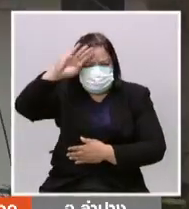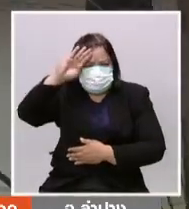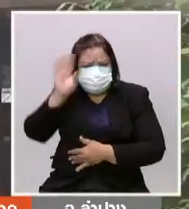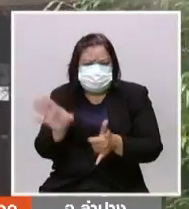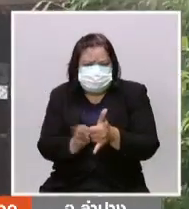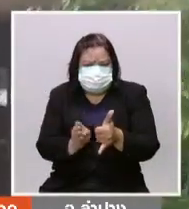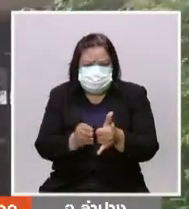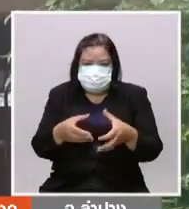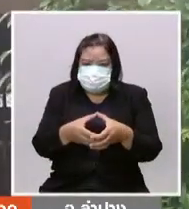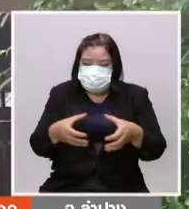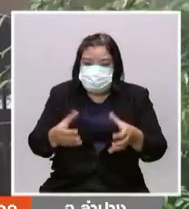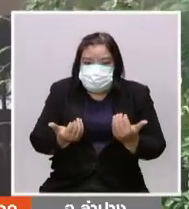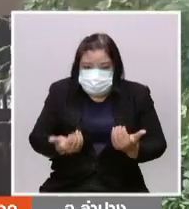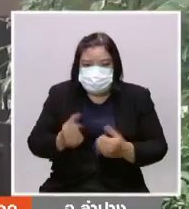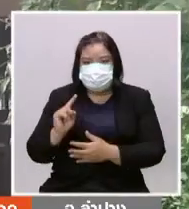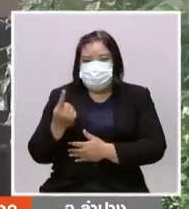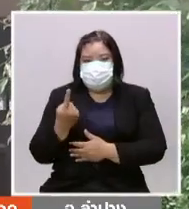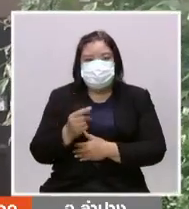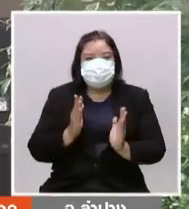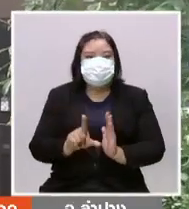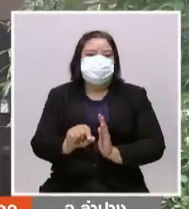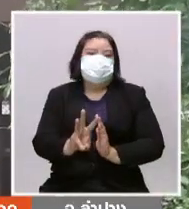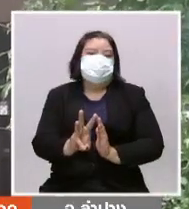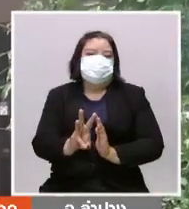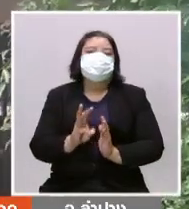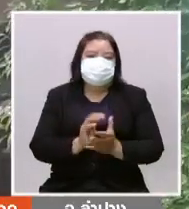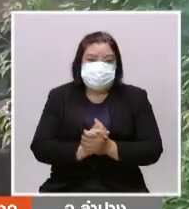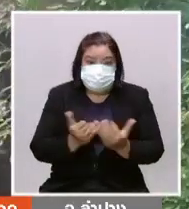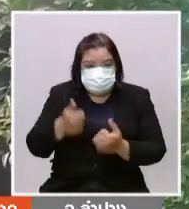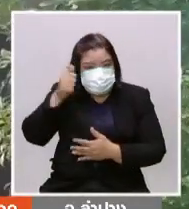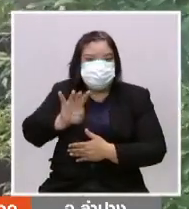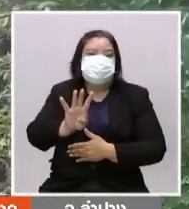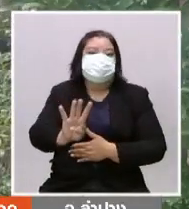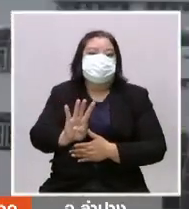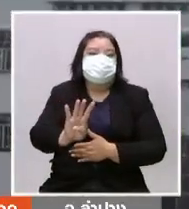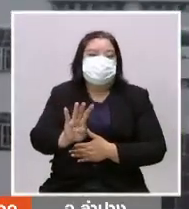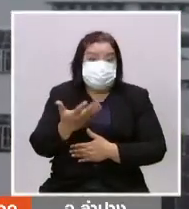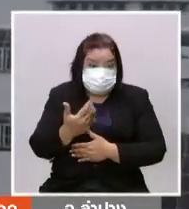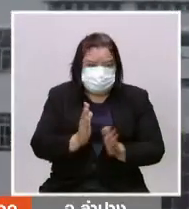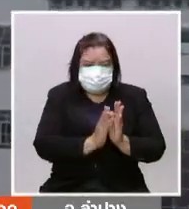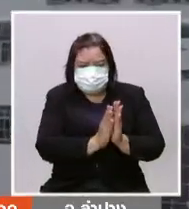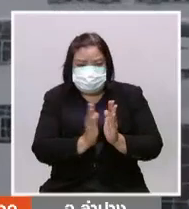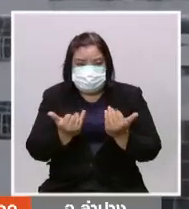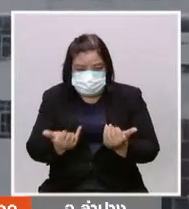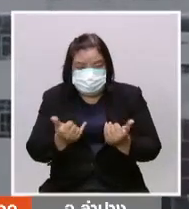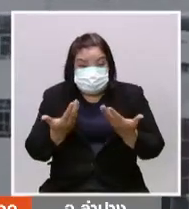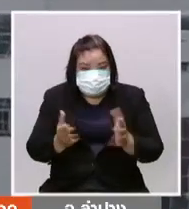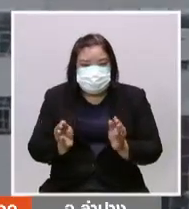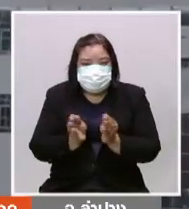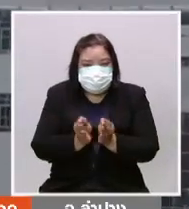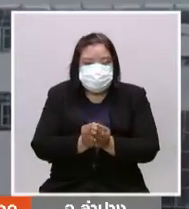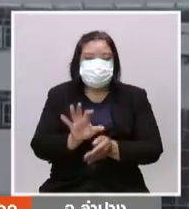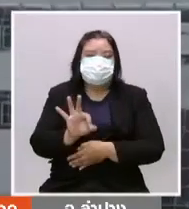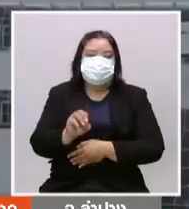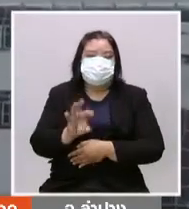ค่ะวันนี้ป่วยเพิ่ม26รายนะคะรวม4วันนับตั้งแต่พบการระบาดในโรงเรียนยอดสะสม96ร